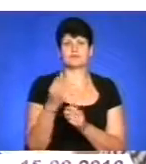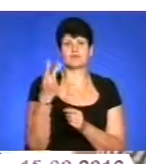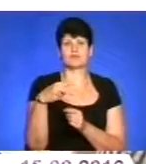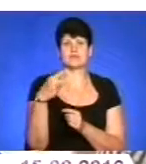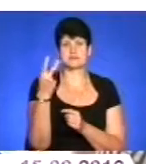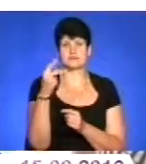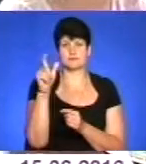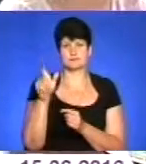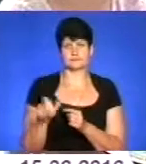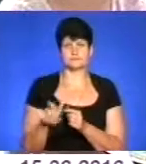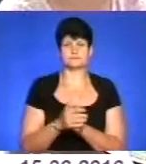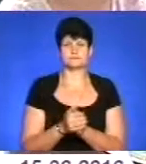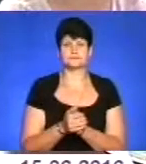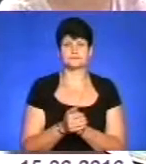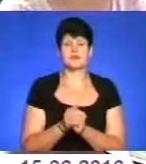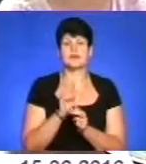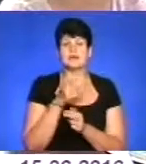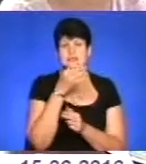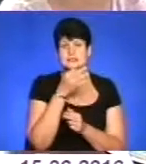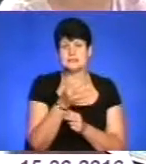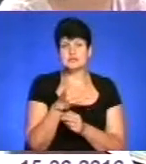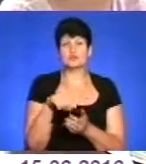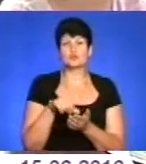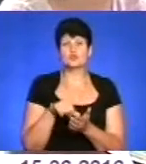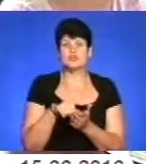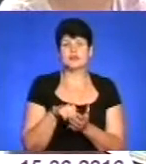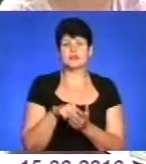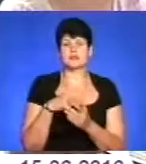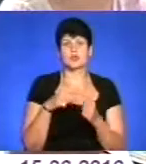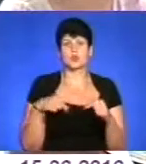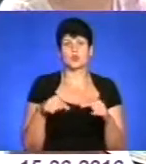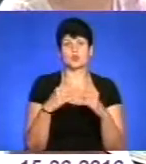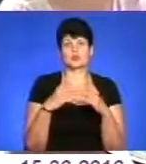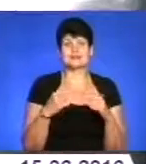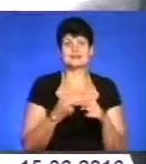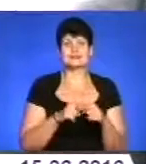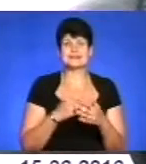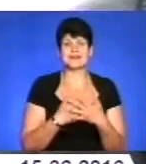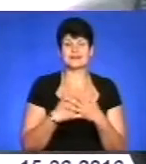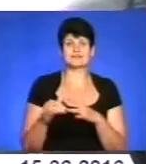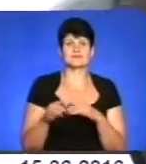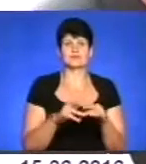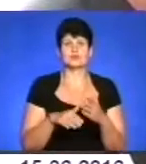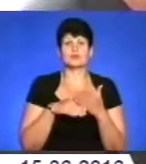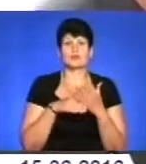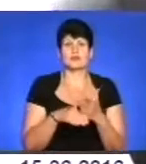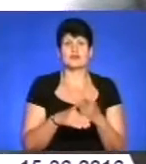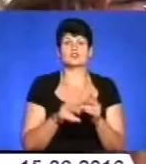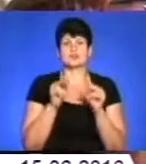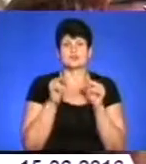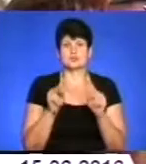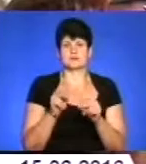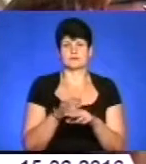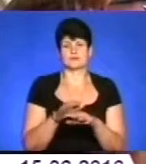22 особи. Як зазначали учасники круглого столу, ці активні заходи сприяють розвитку легального ринку праці.